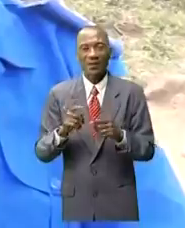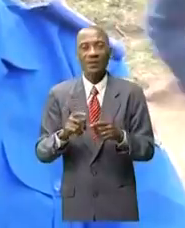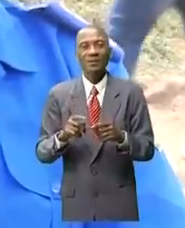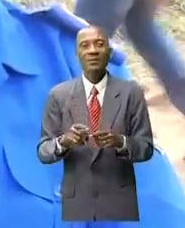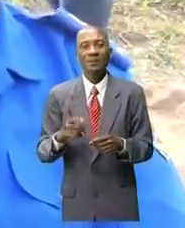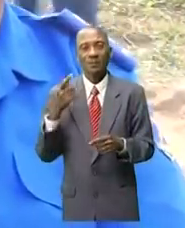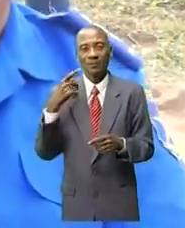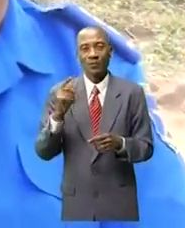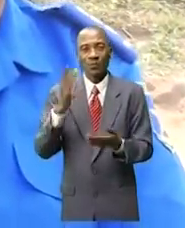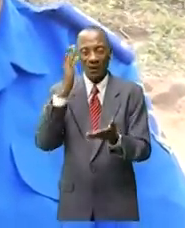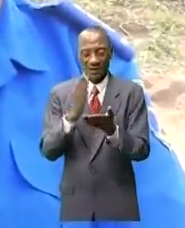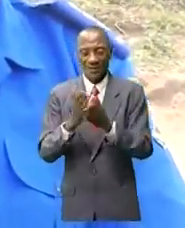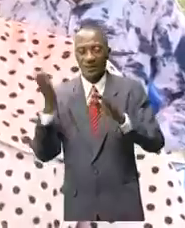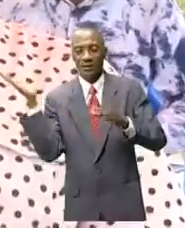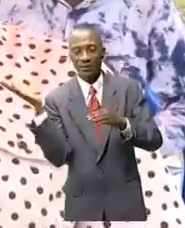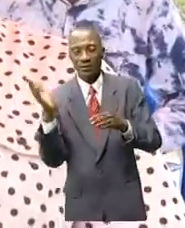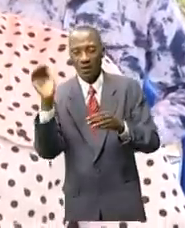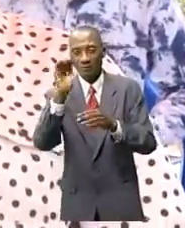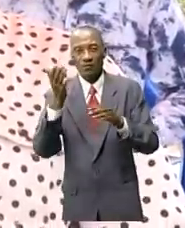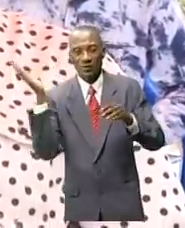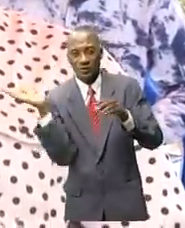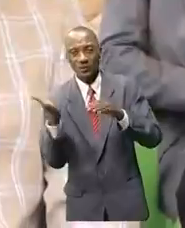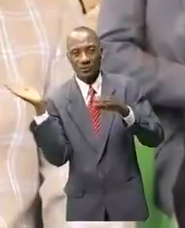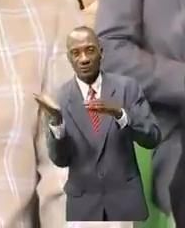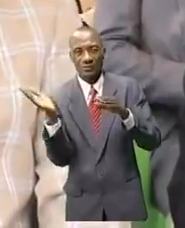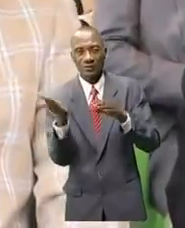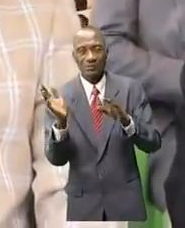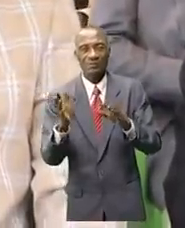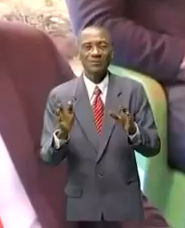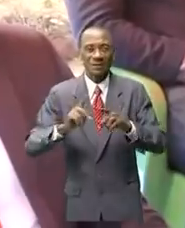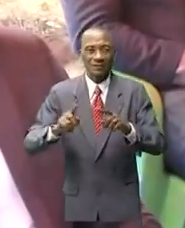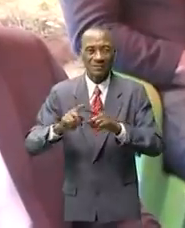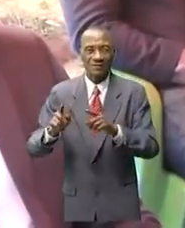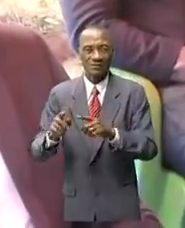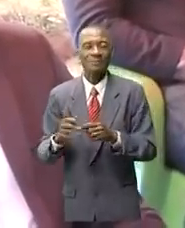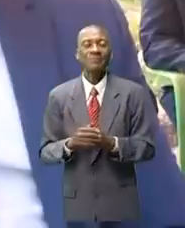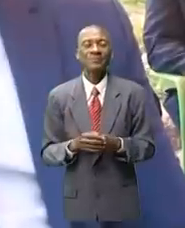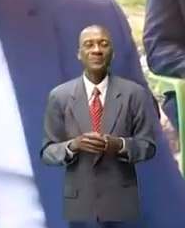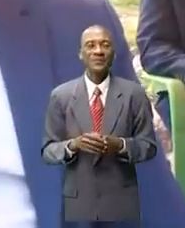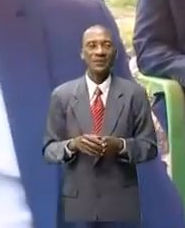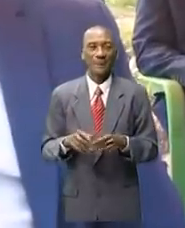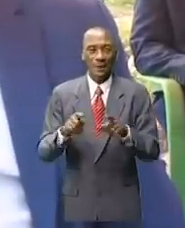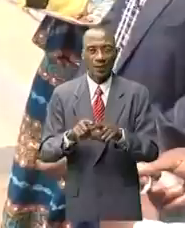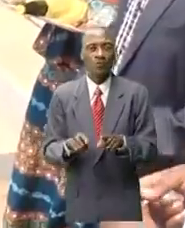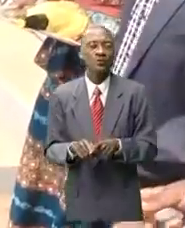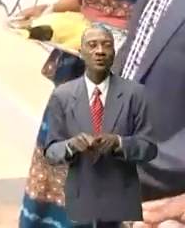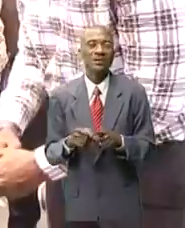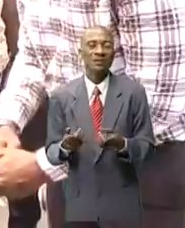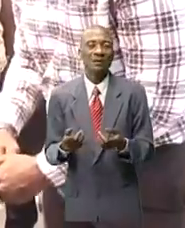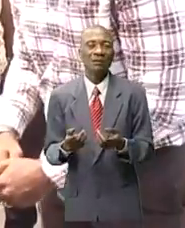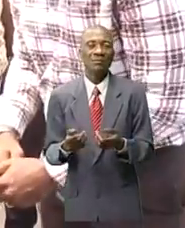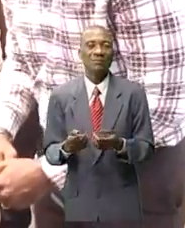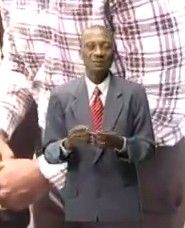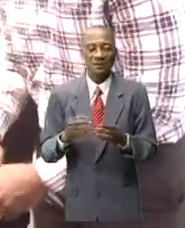la province de Maïndombe. Pour assurer la durabilité des infrastructures du programme, la vice-primature, ministère